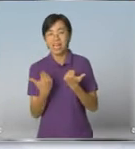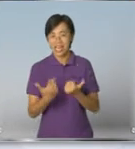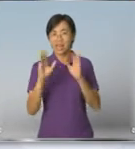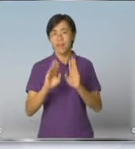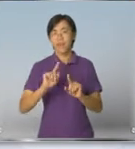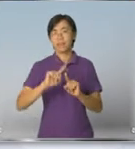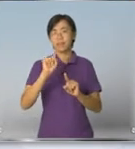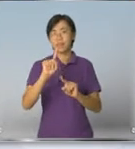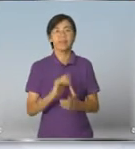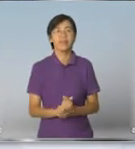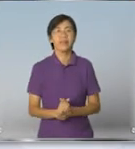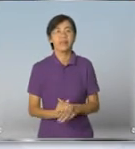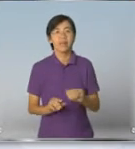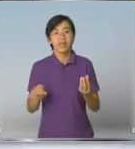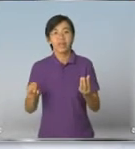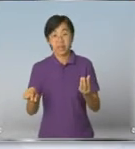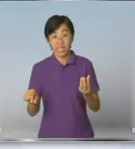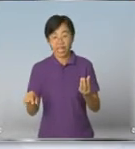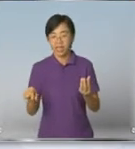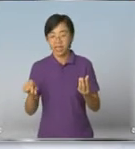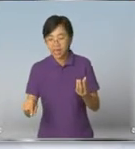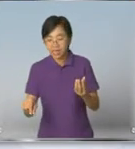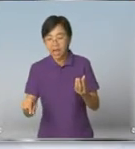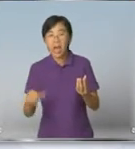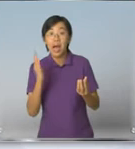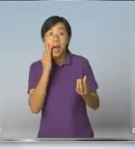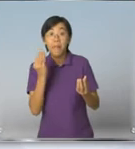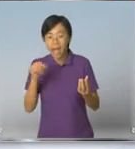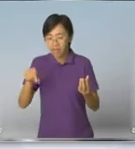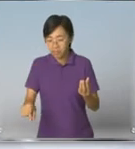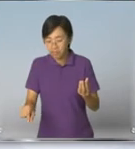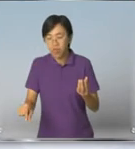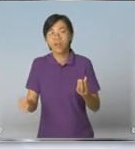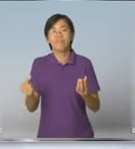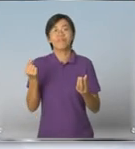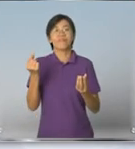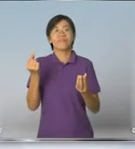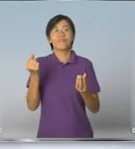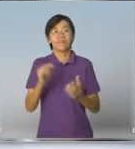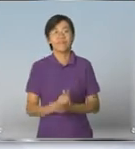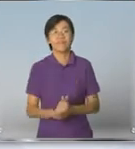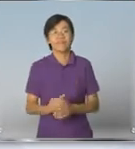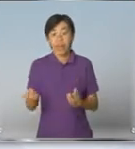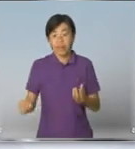ครับ ทุกครั้งที่เราใช้ควรจะใช้ตัวแหนบนะคะชุบในตัวแป้งนวลด้วย